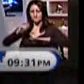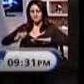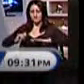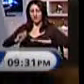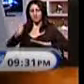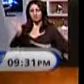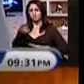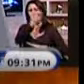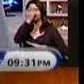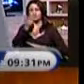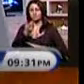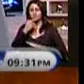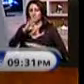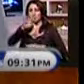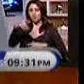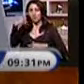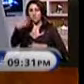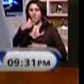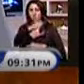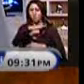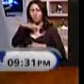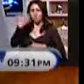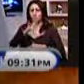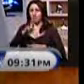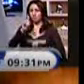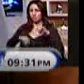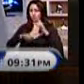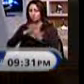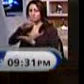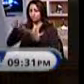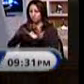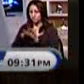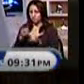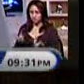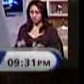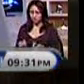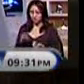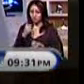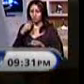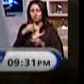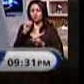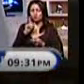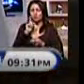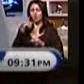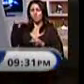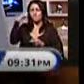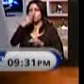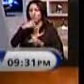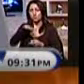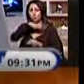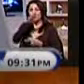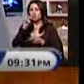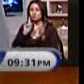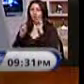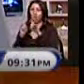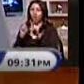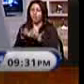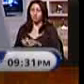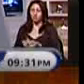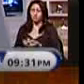وتطيح بكذا وتقتل الناس وتقتل 100 واحد وبعدين لما نعترض نبقى احنا هنعمل صراع؟ طب هو مين اللي عمل صراع؟ هو حد كان